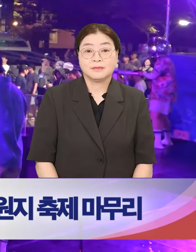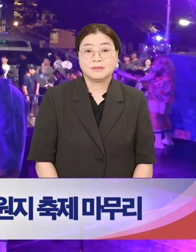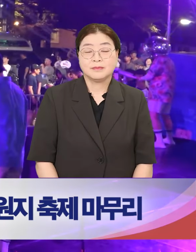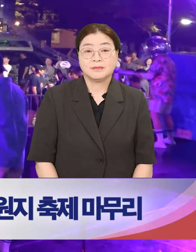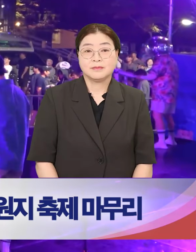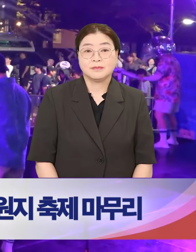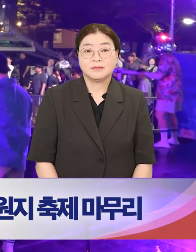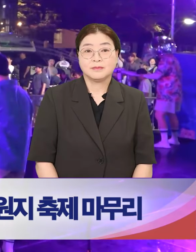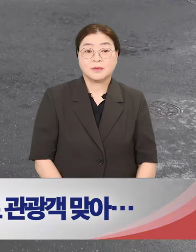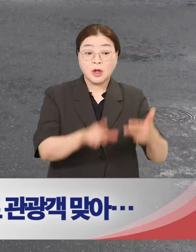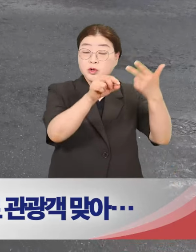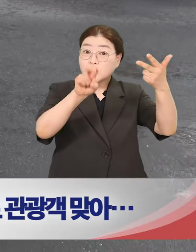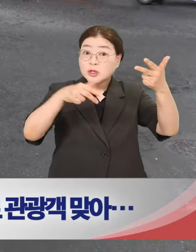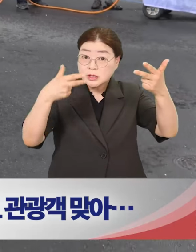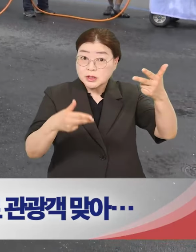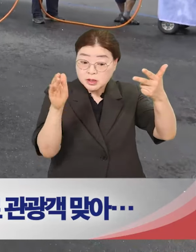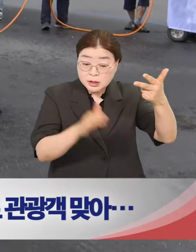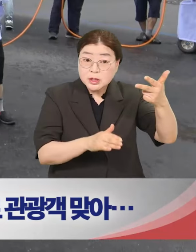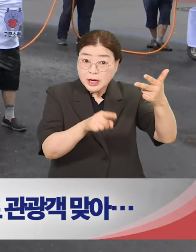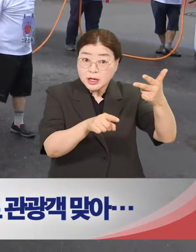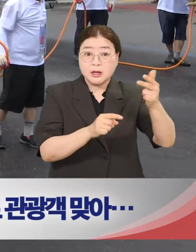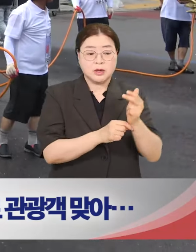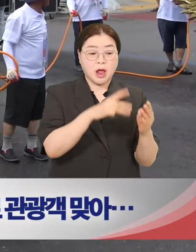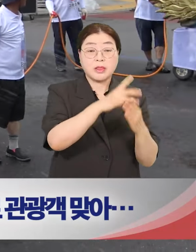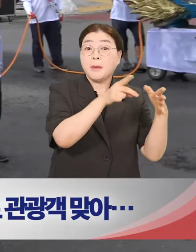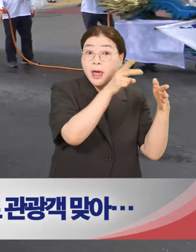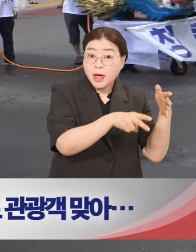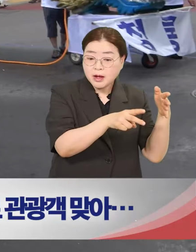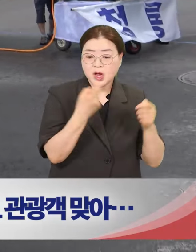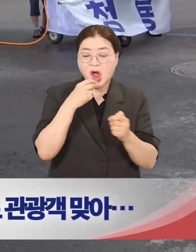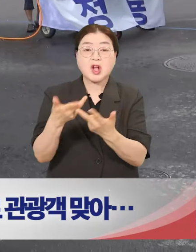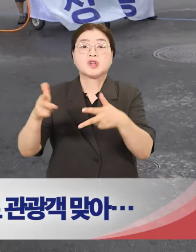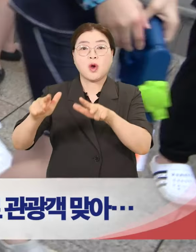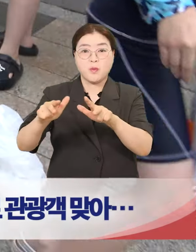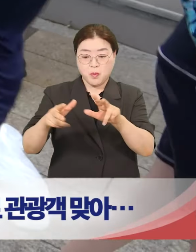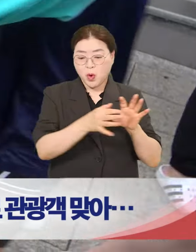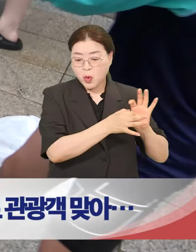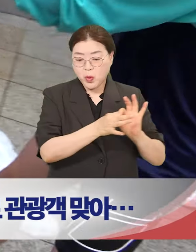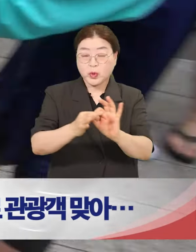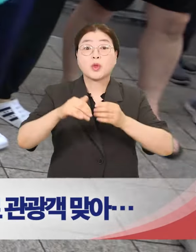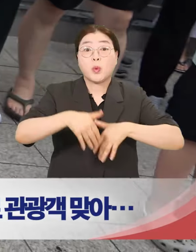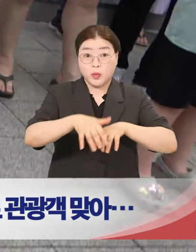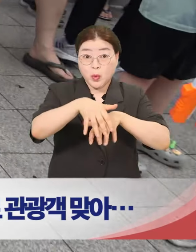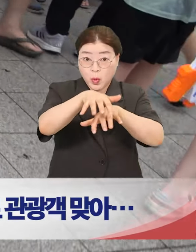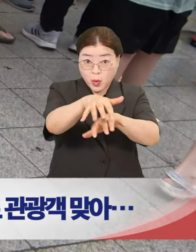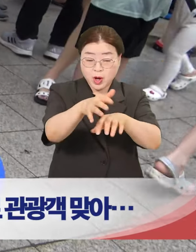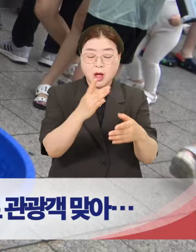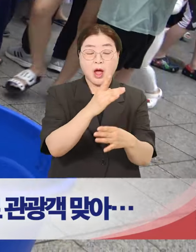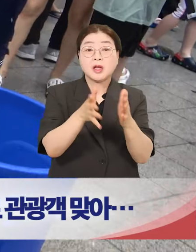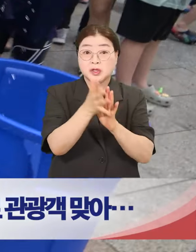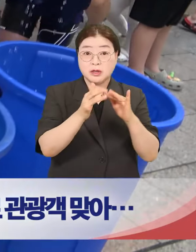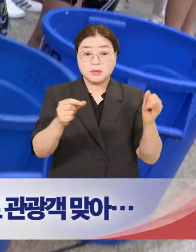시간을 제공했습니다. 지난 7월 27일에는 태백역부터 황지연못까지 워터워킹 퍼레이드가